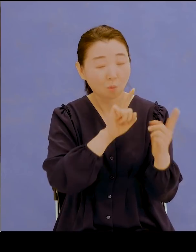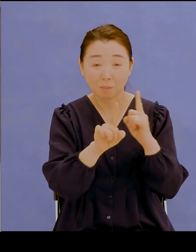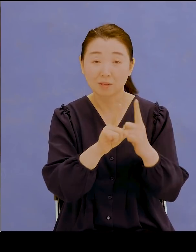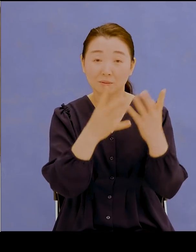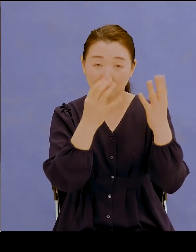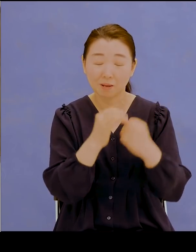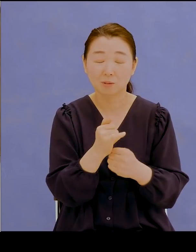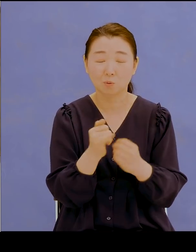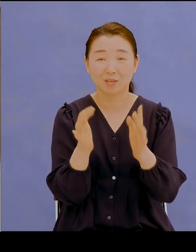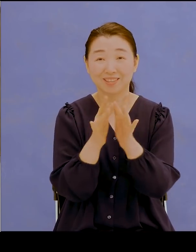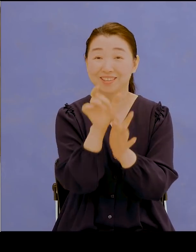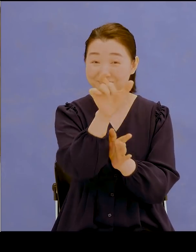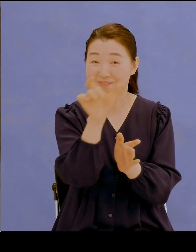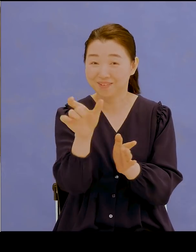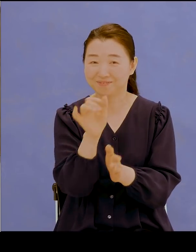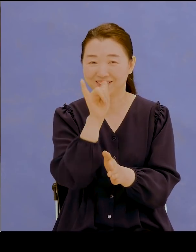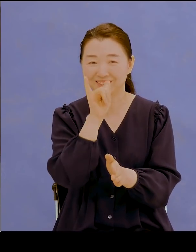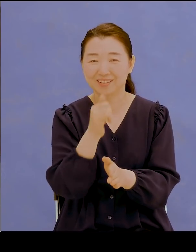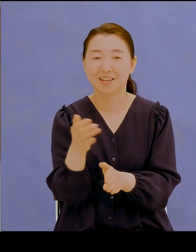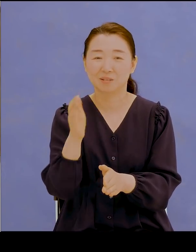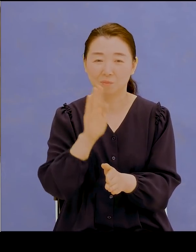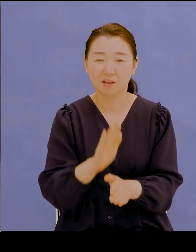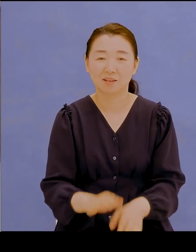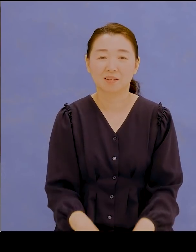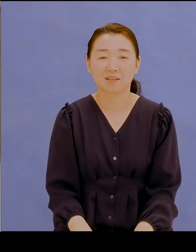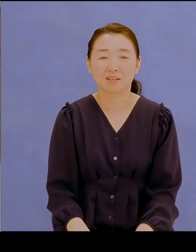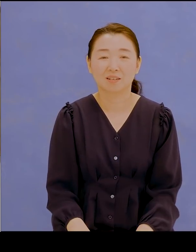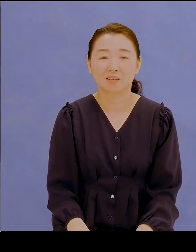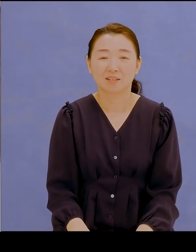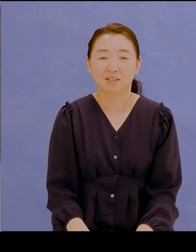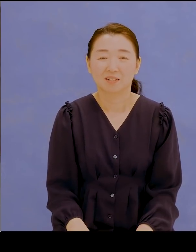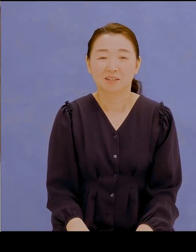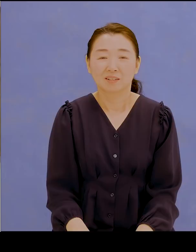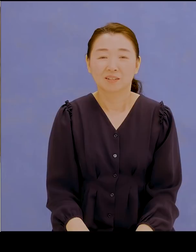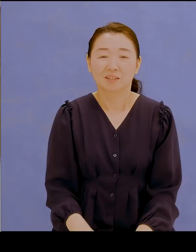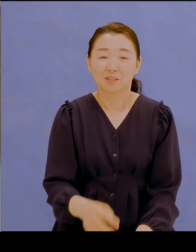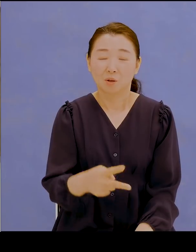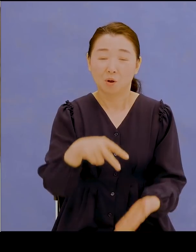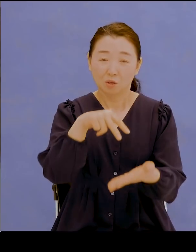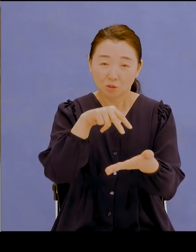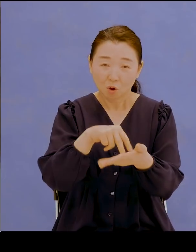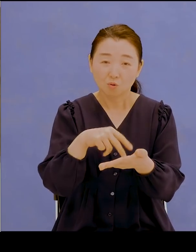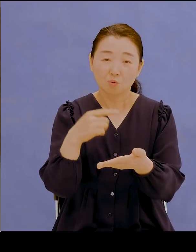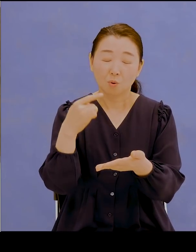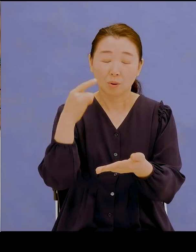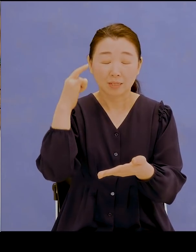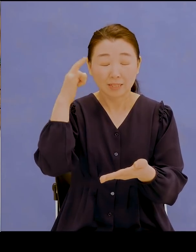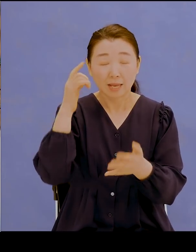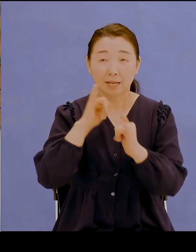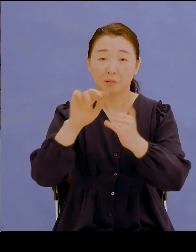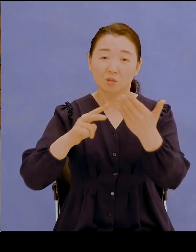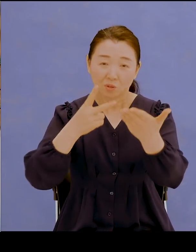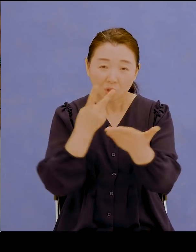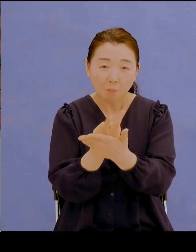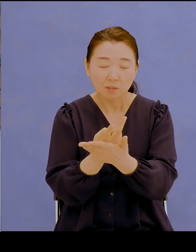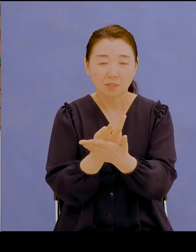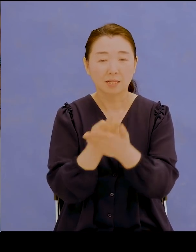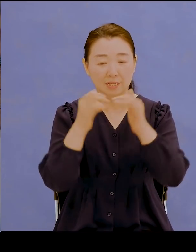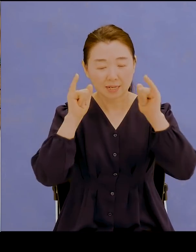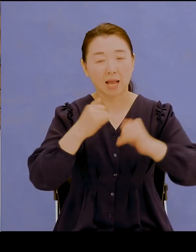또 SNS에 올리기도 했지만 네. 선줄로 생각하는 자는 넘어질까 조심하라. 그